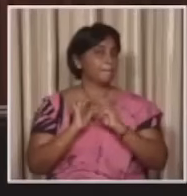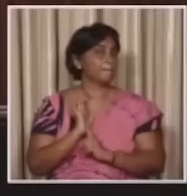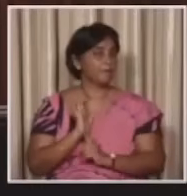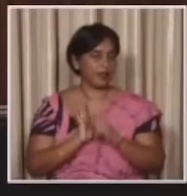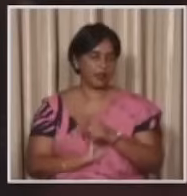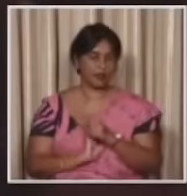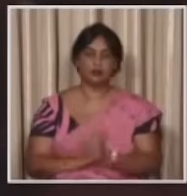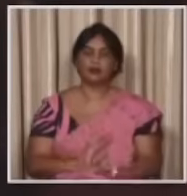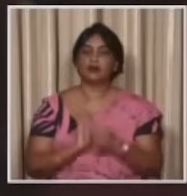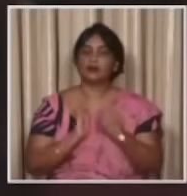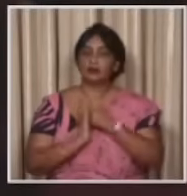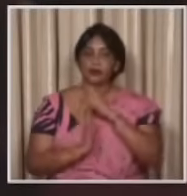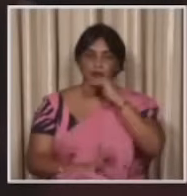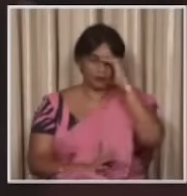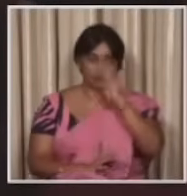ගරු කතානායකතුමනි,